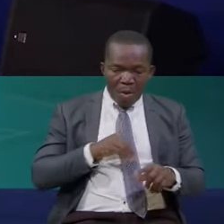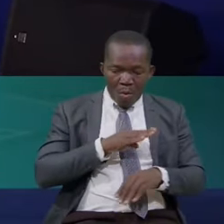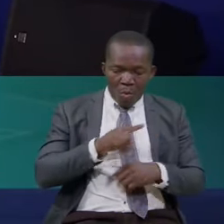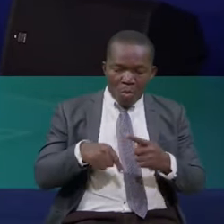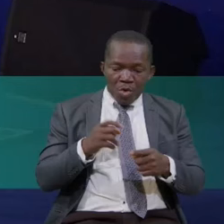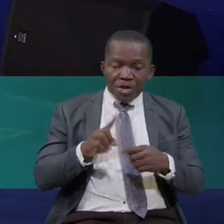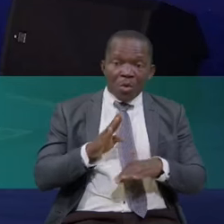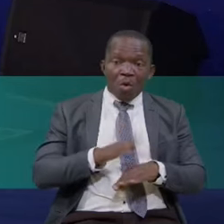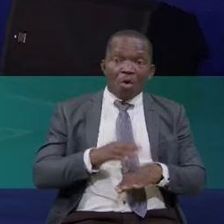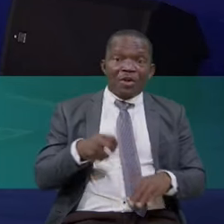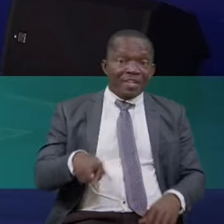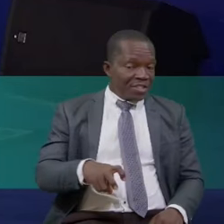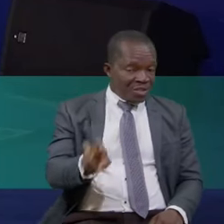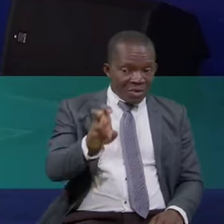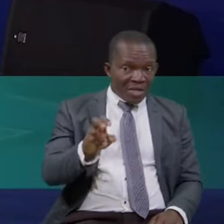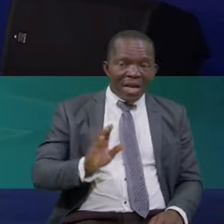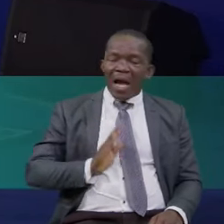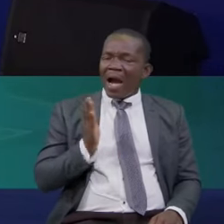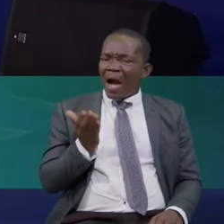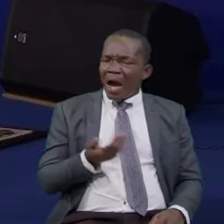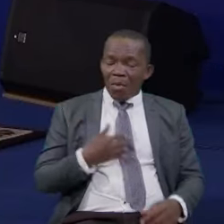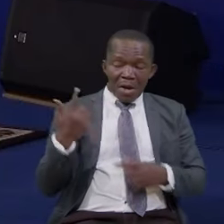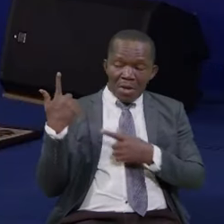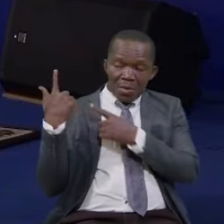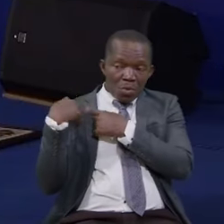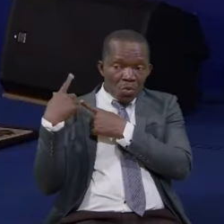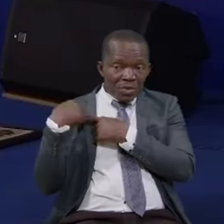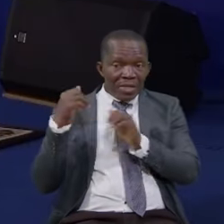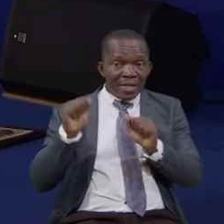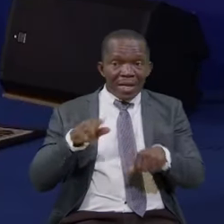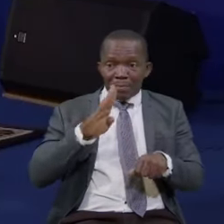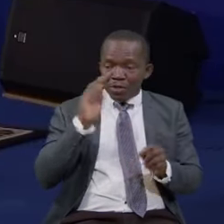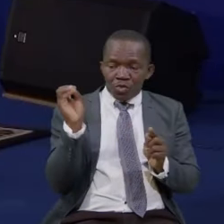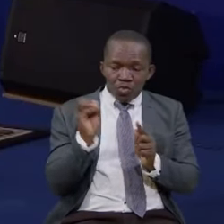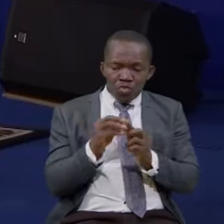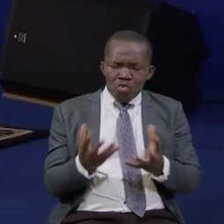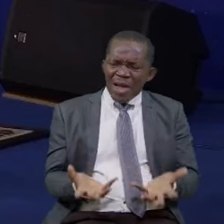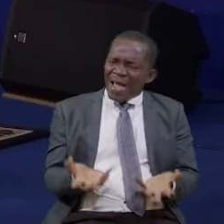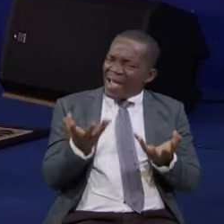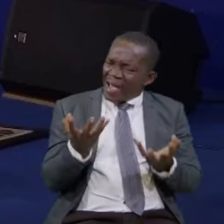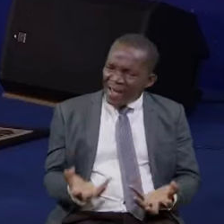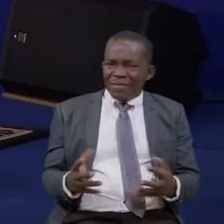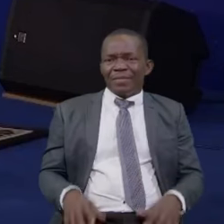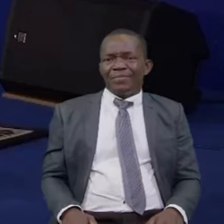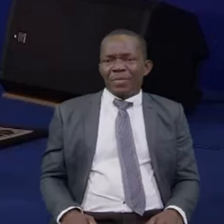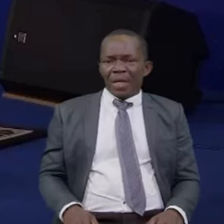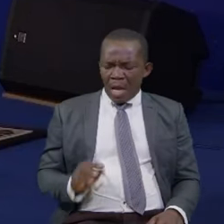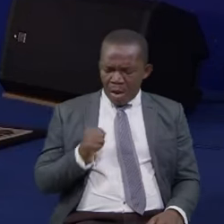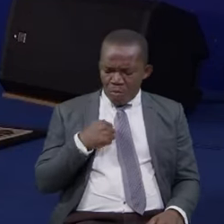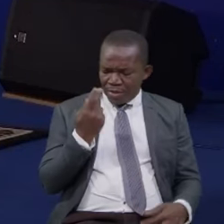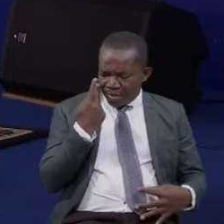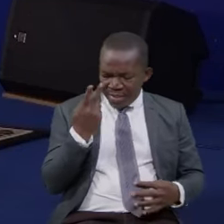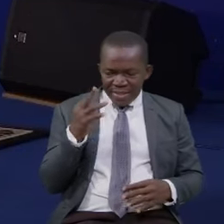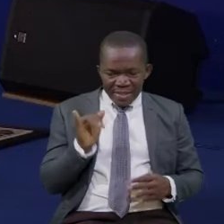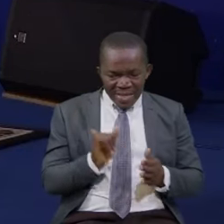être tout léger peut être no fardeau peut être lourd et quand vous voyez cela au début du